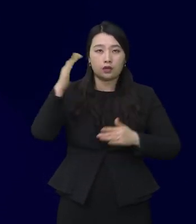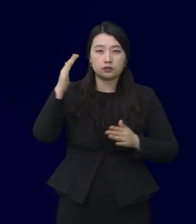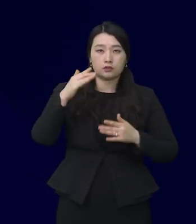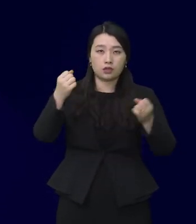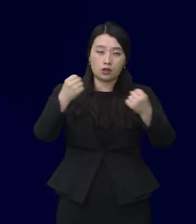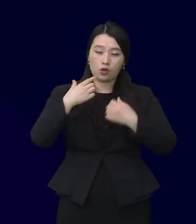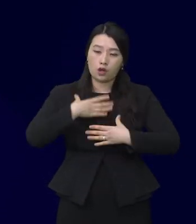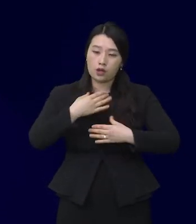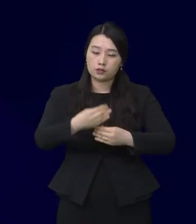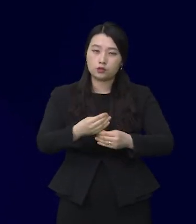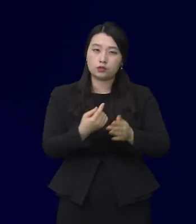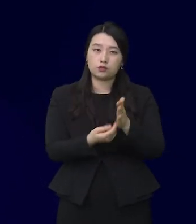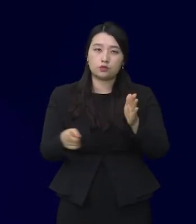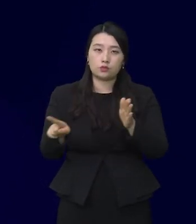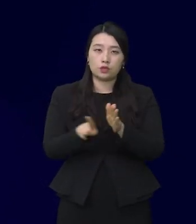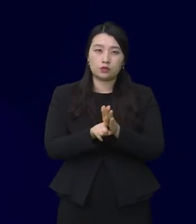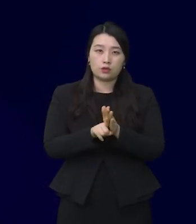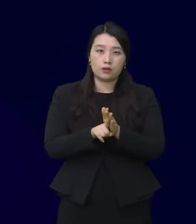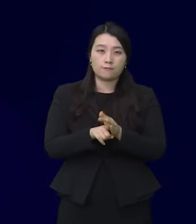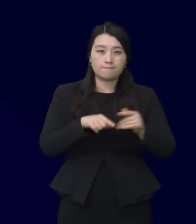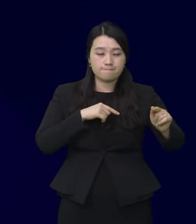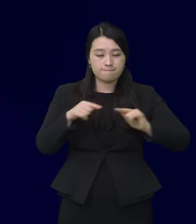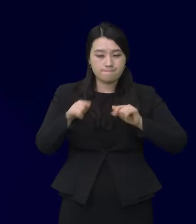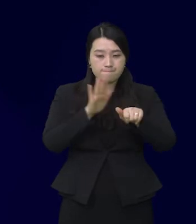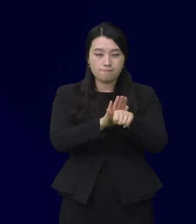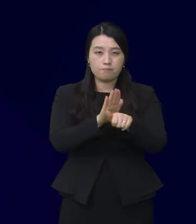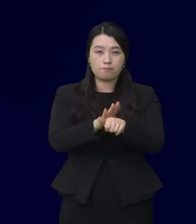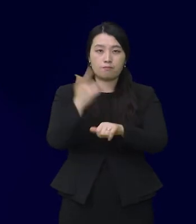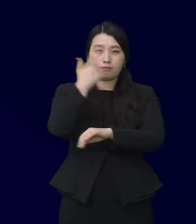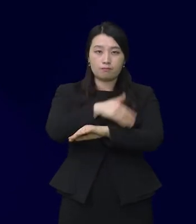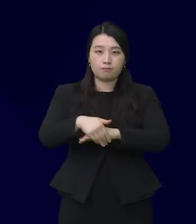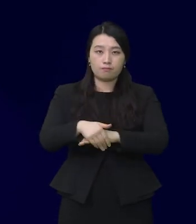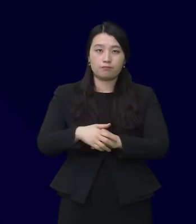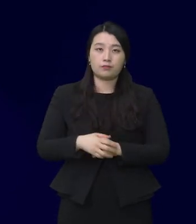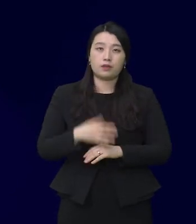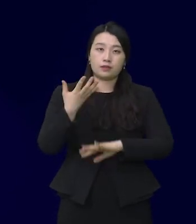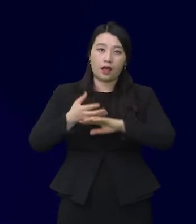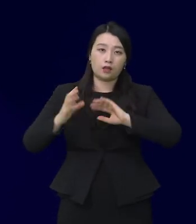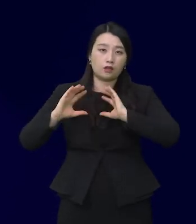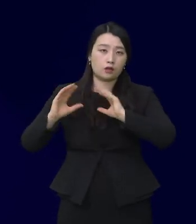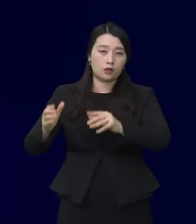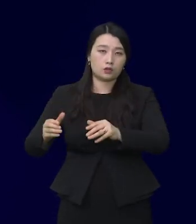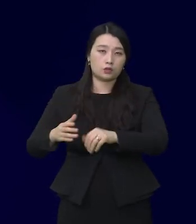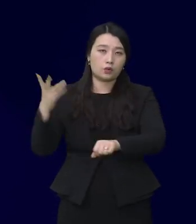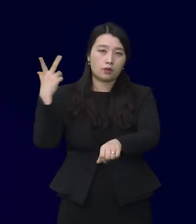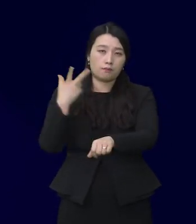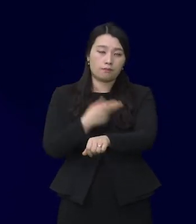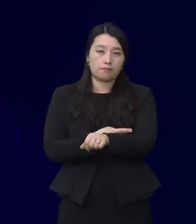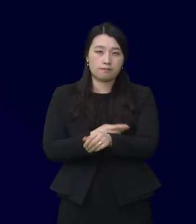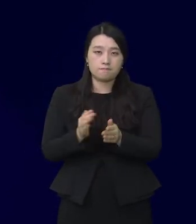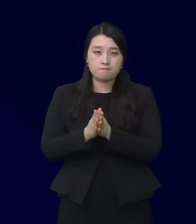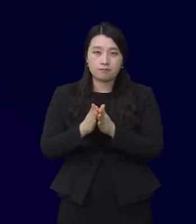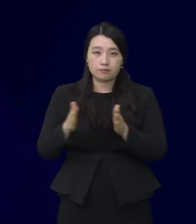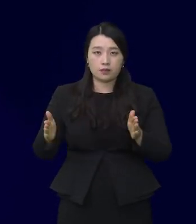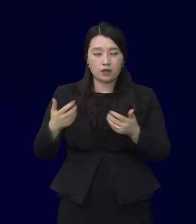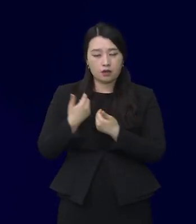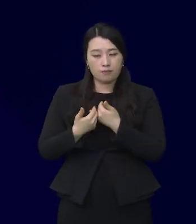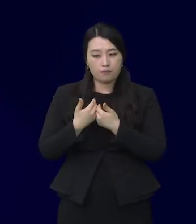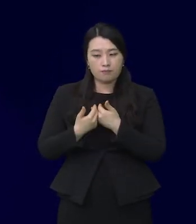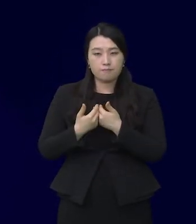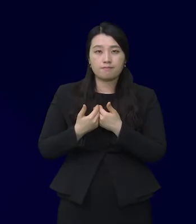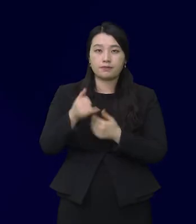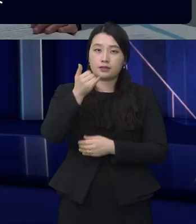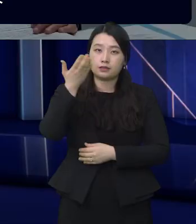지키는 일에 행정력을 집중 하도록 하겠습니다 해외에서도 방역 패쑤 시행을 둘러싼 갈등이